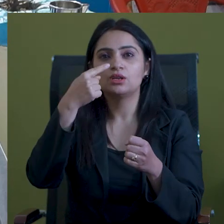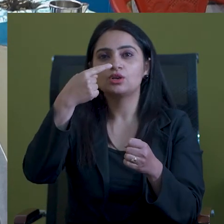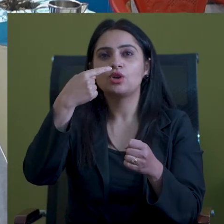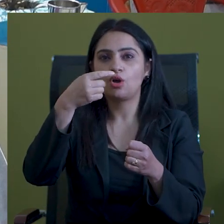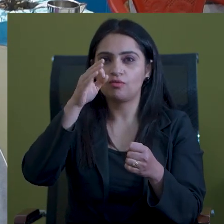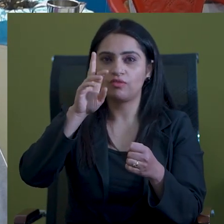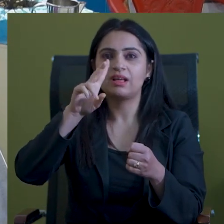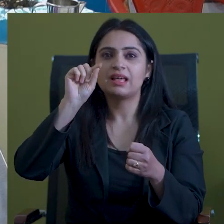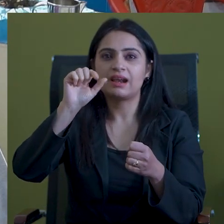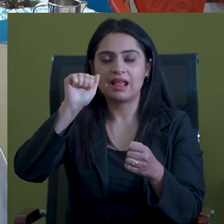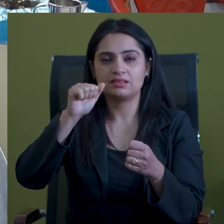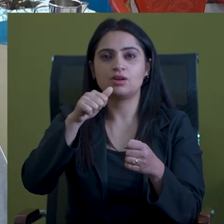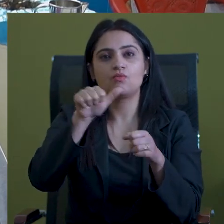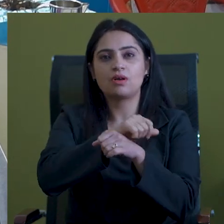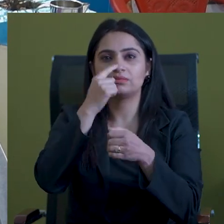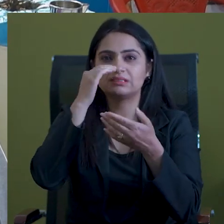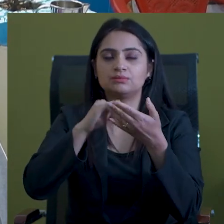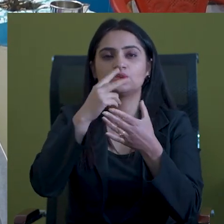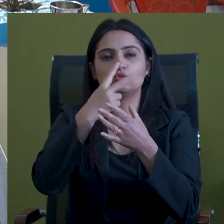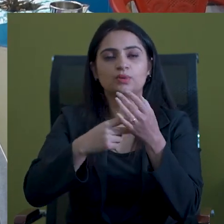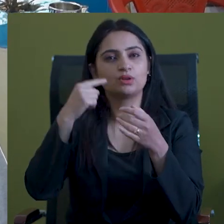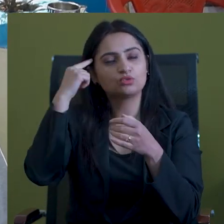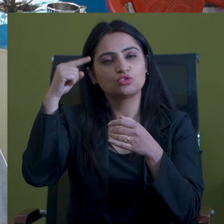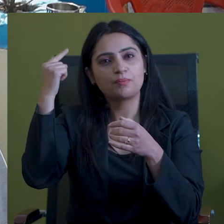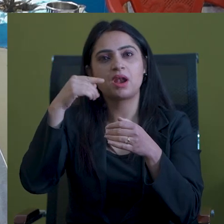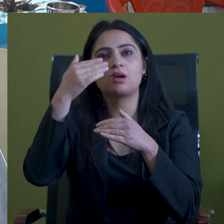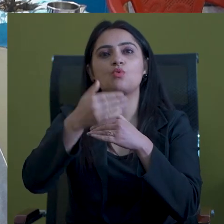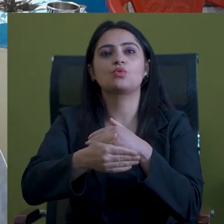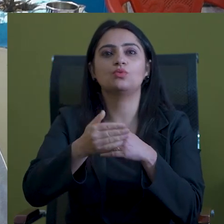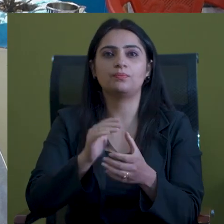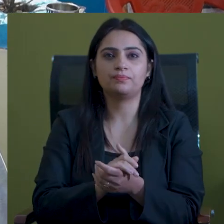रस्रीमती कमला सुवेदी दुबाई को सपना मा धक्का लार्यो